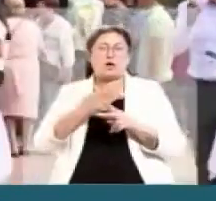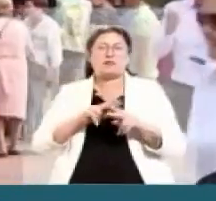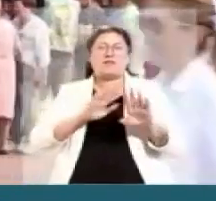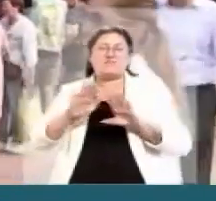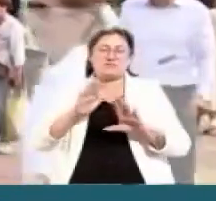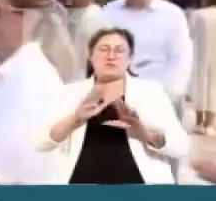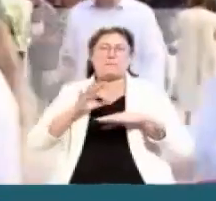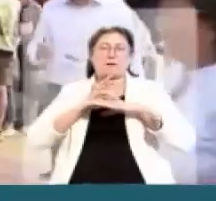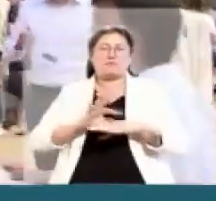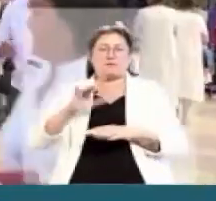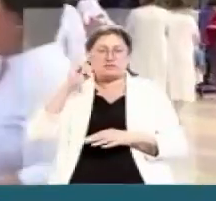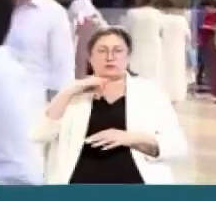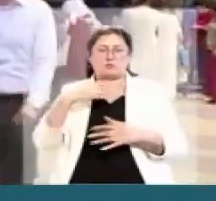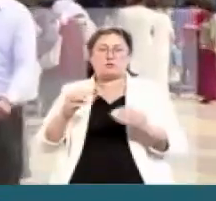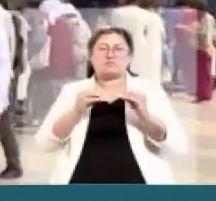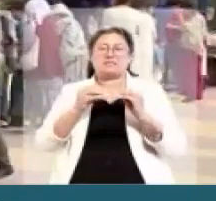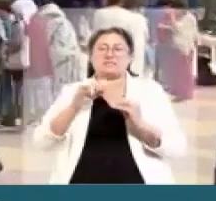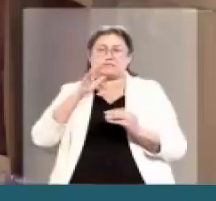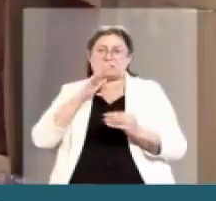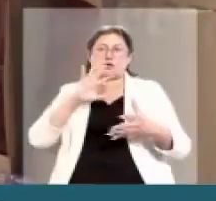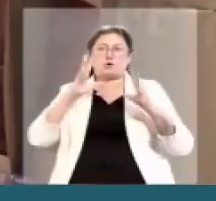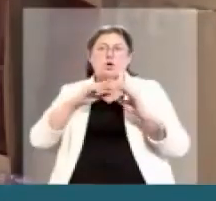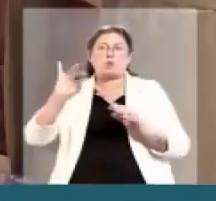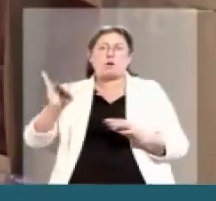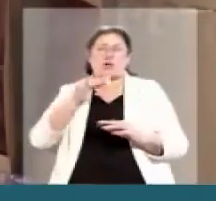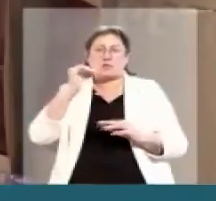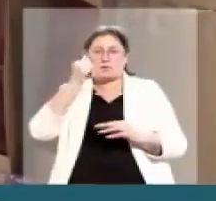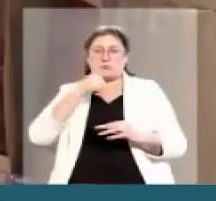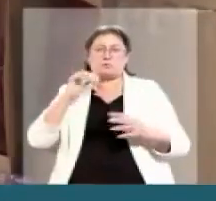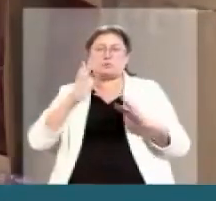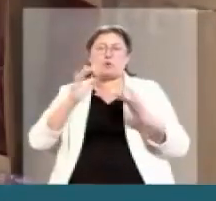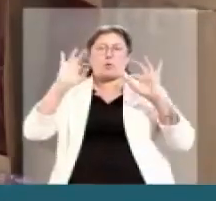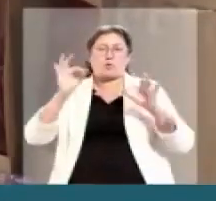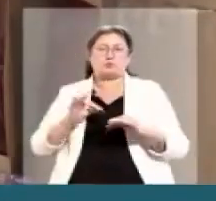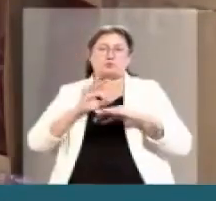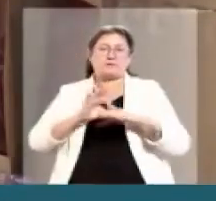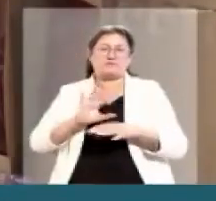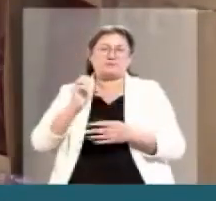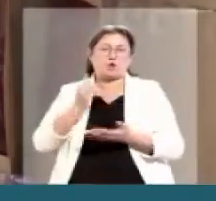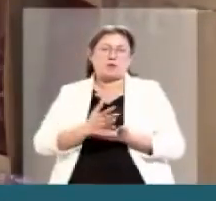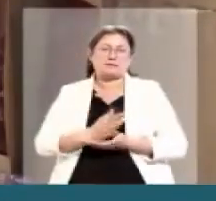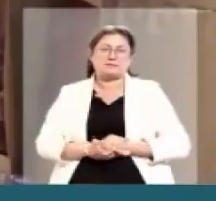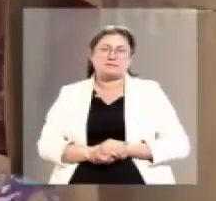данная выставка проходит в Казахстане уже 10 лет. Итоги юбилейного года подведут осенью в столице.